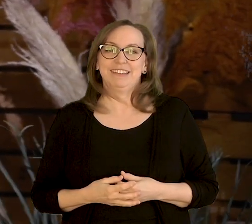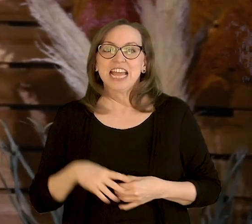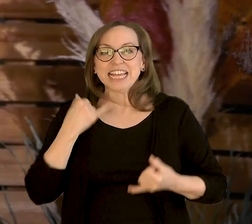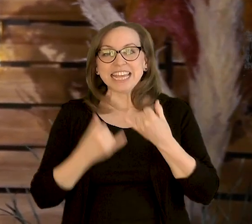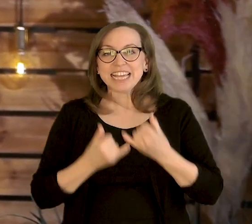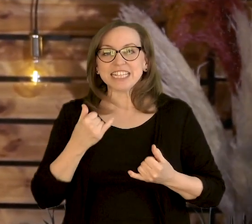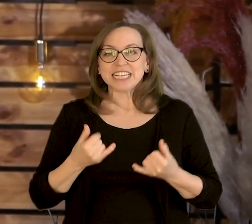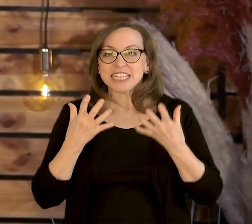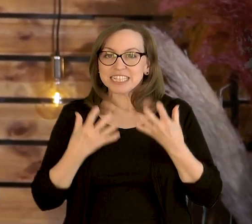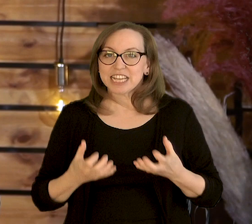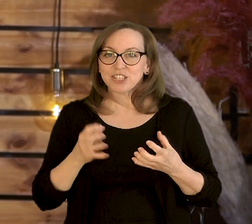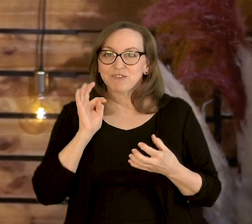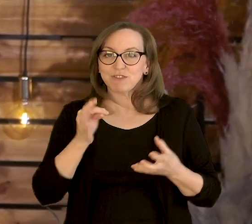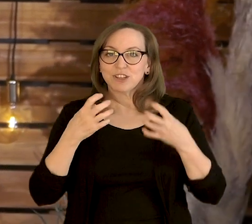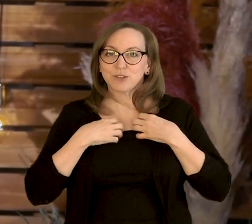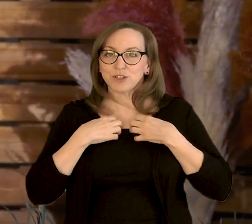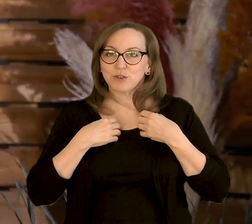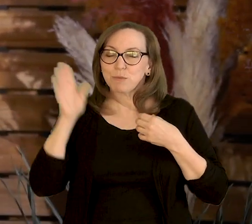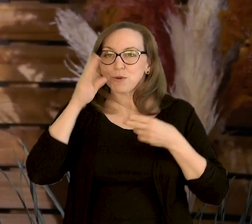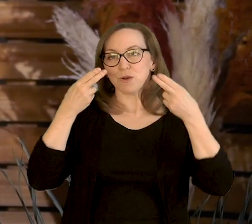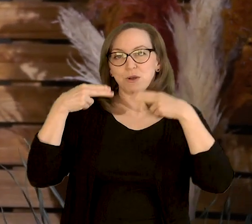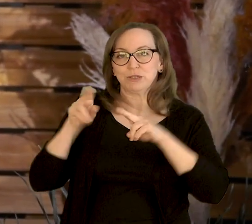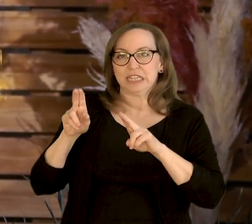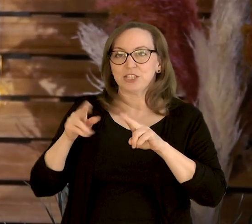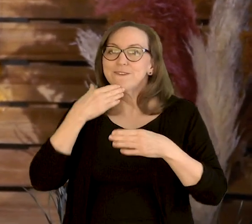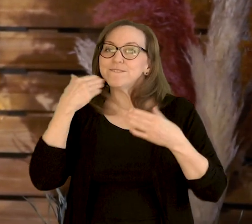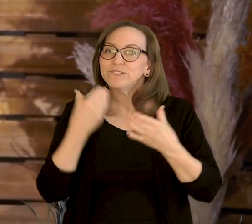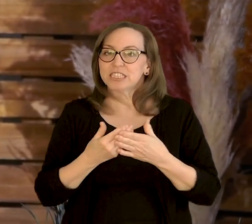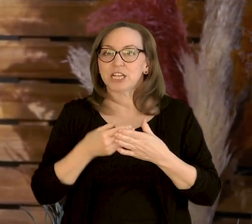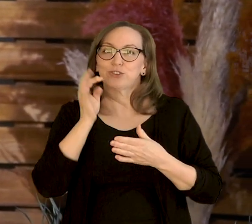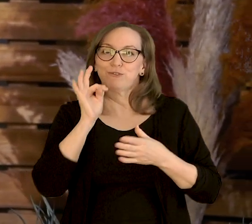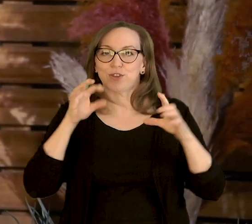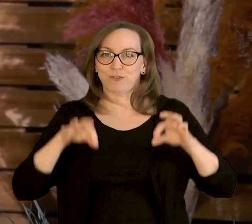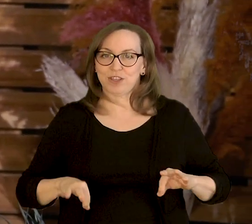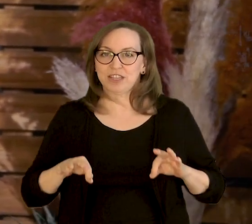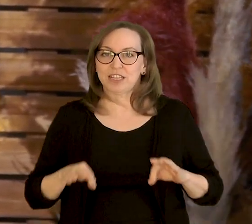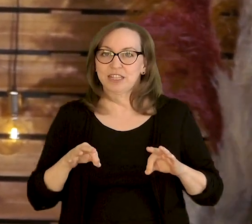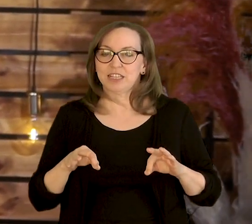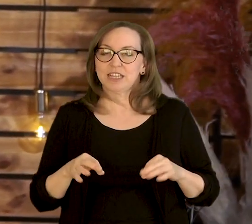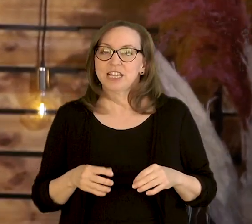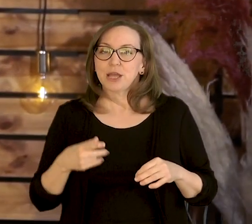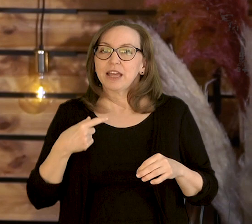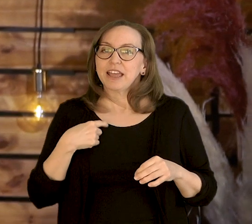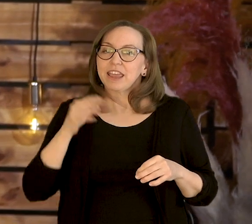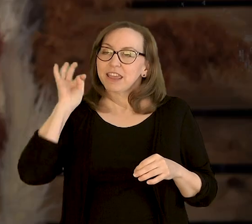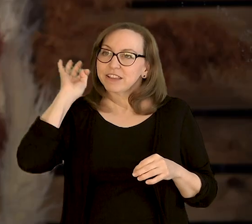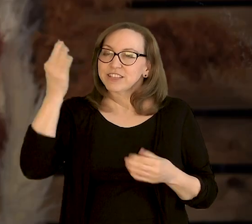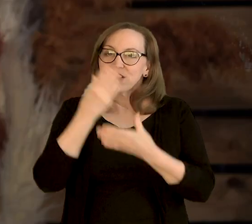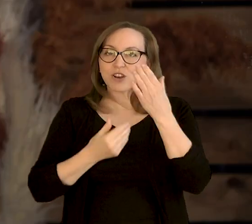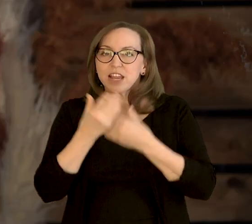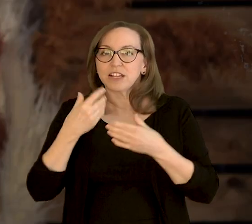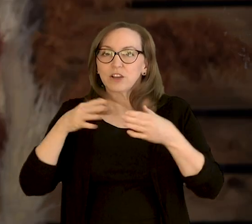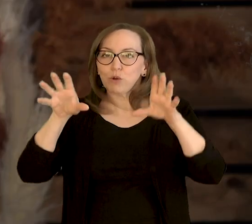Jeśli chcesz oddać swoje życie Bogu, wyznać Mu swoje winy i przyjąć z Jego ręki